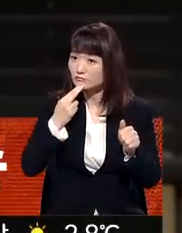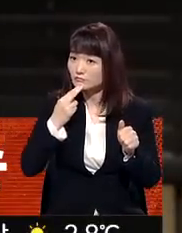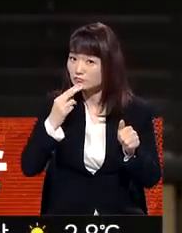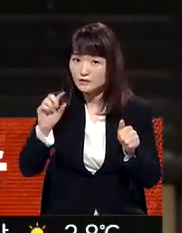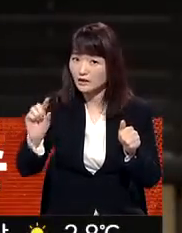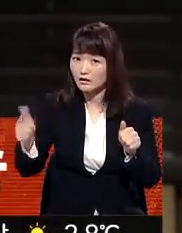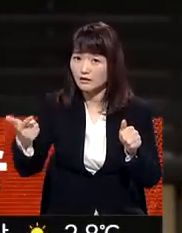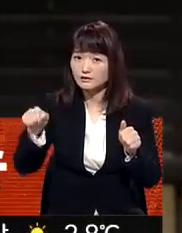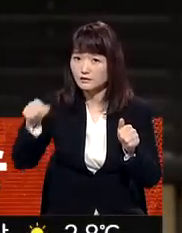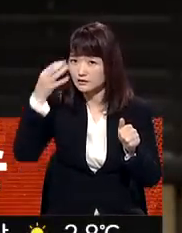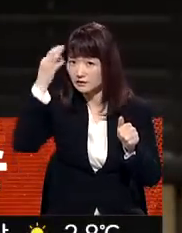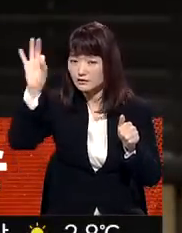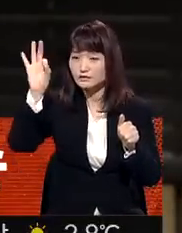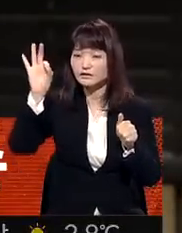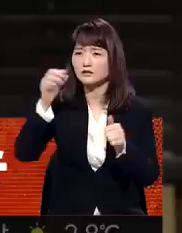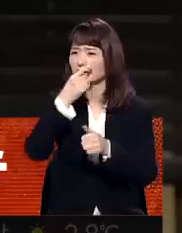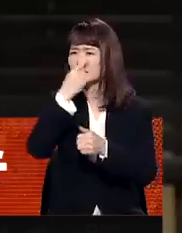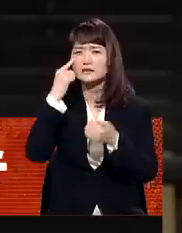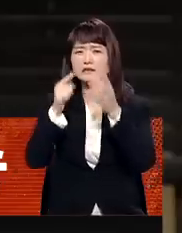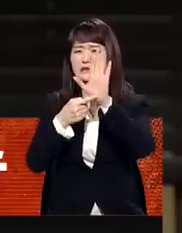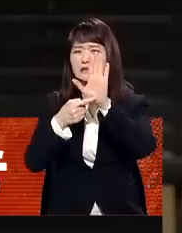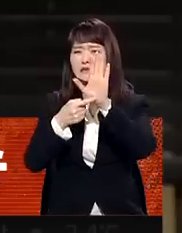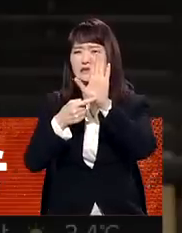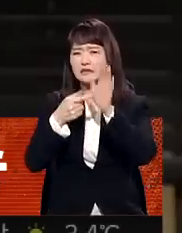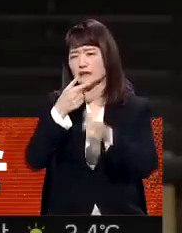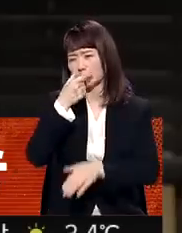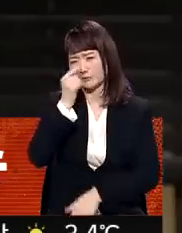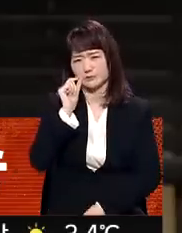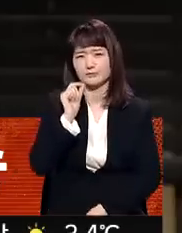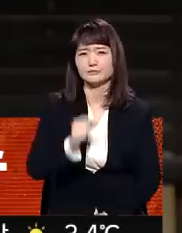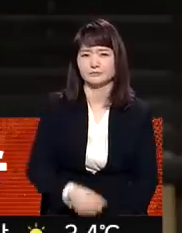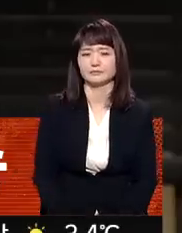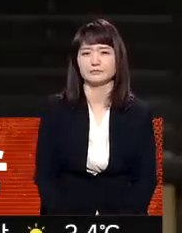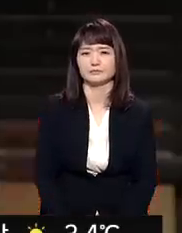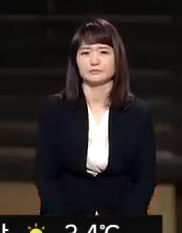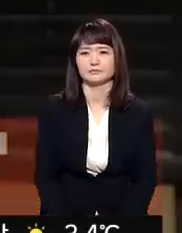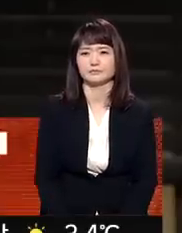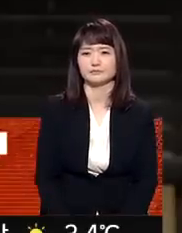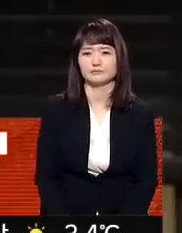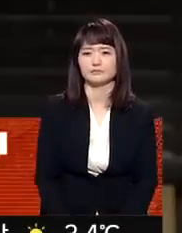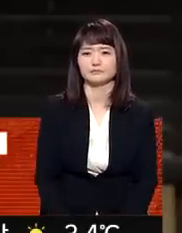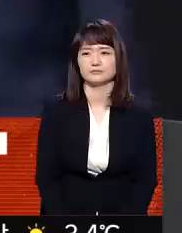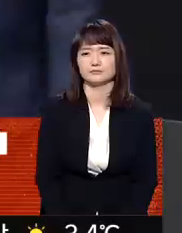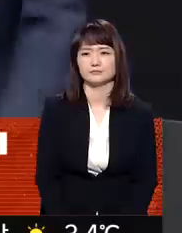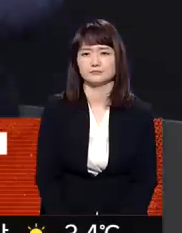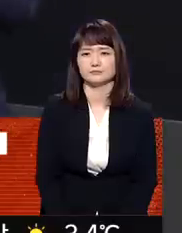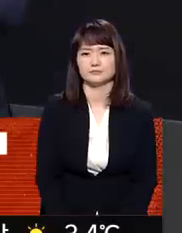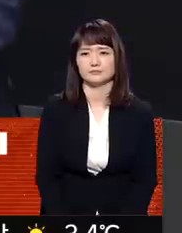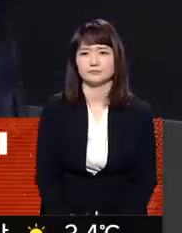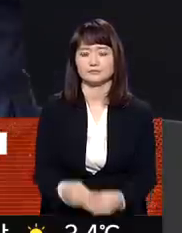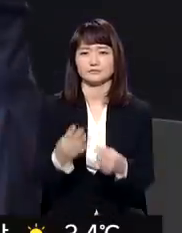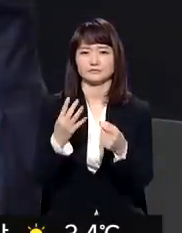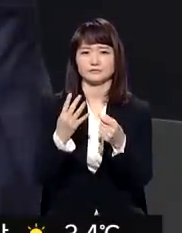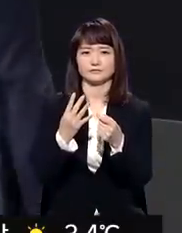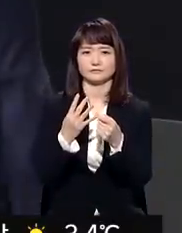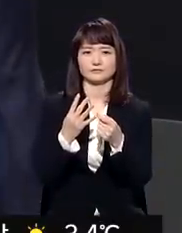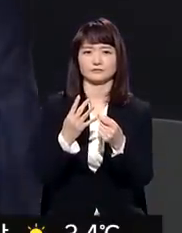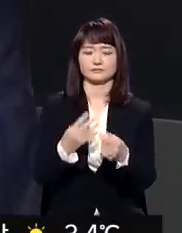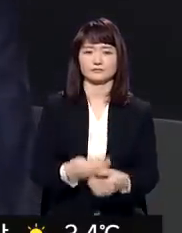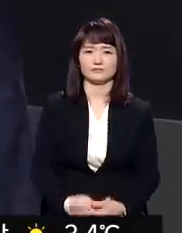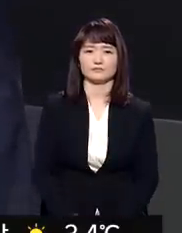그것을 인정할 만한 증거가 좀 부족했던 상황이 아닌가 이렇게 보입니다 그렇군요 알겠습니다네 번째 뉴스